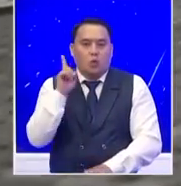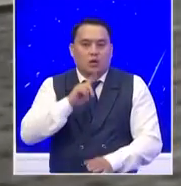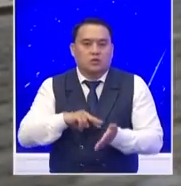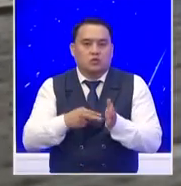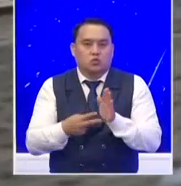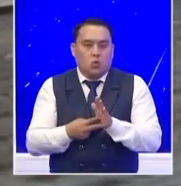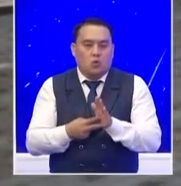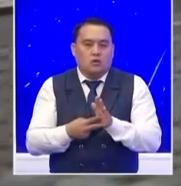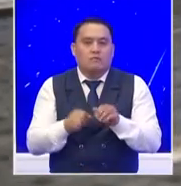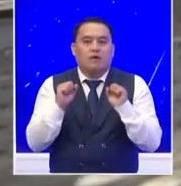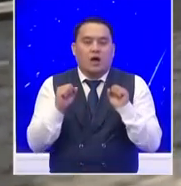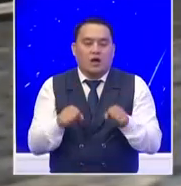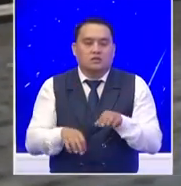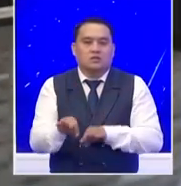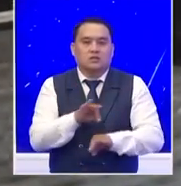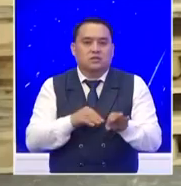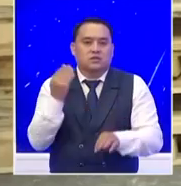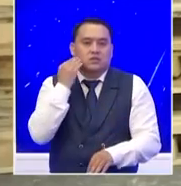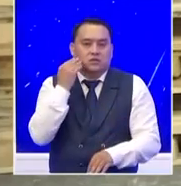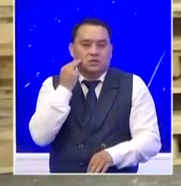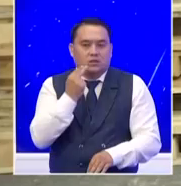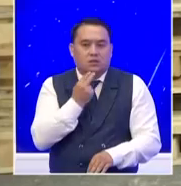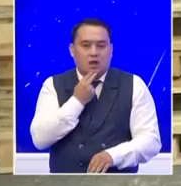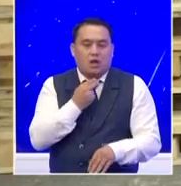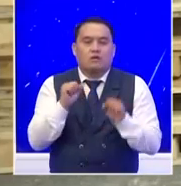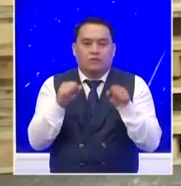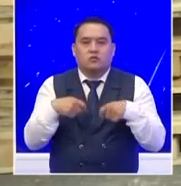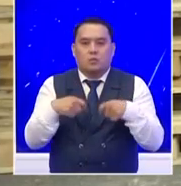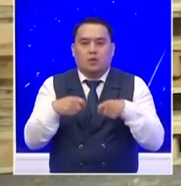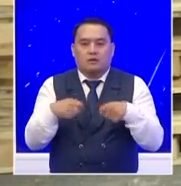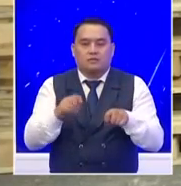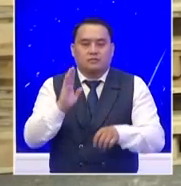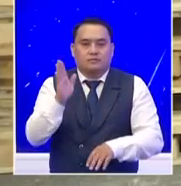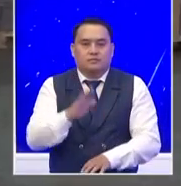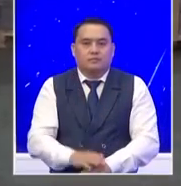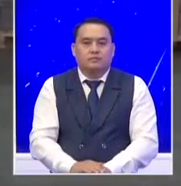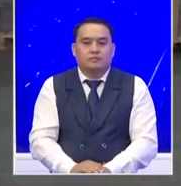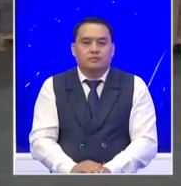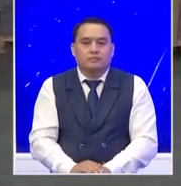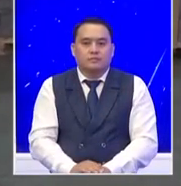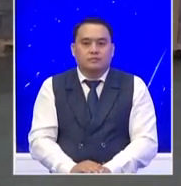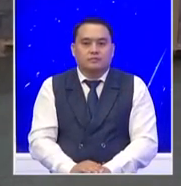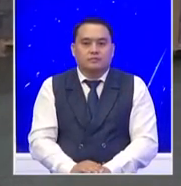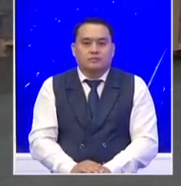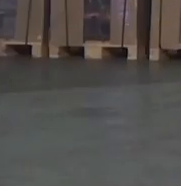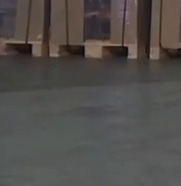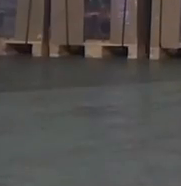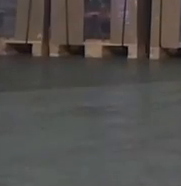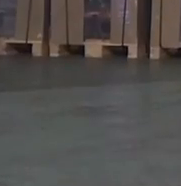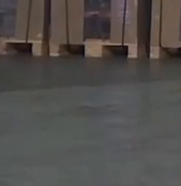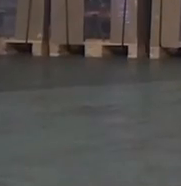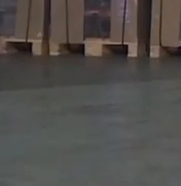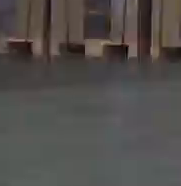жоспарда. Сәтін салса жоба Қытай ел арқылы жүзеге асырылмақ. Роза Дүйсебаева, Ержан Дүйсен, Жетсу телеарнасы.